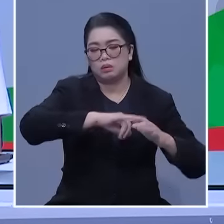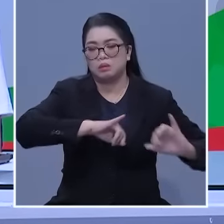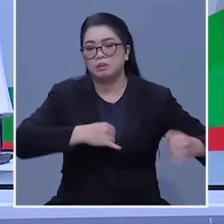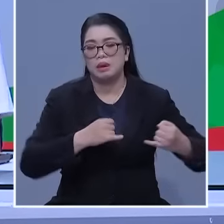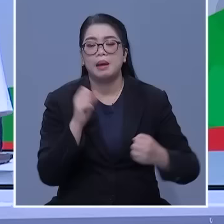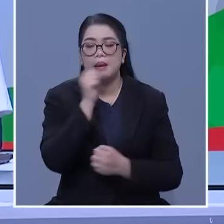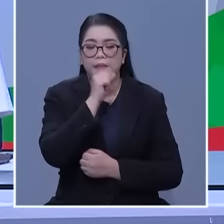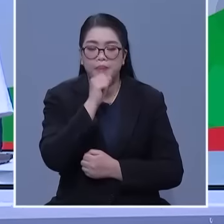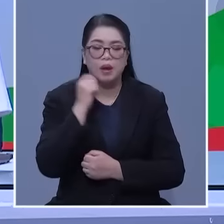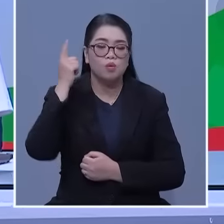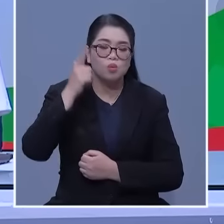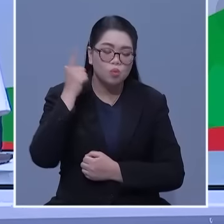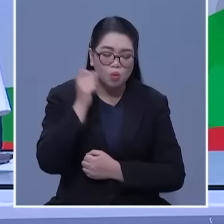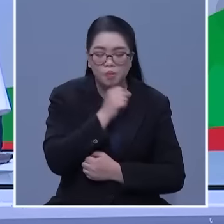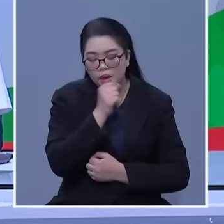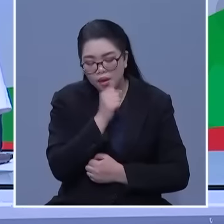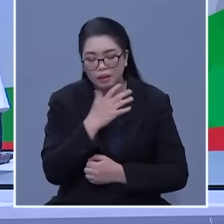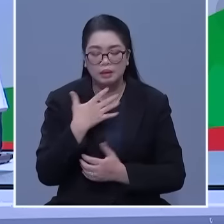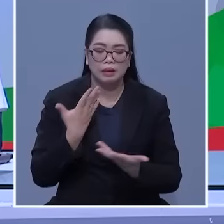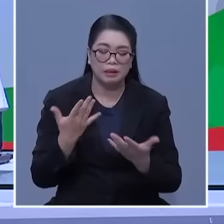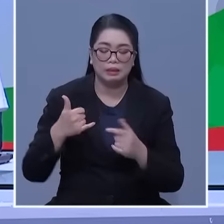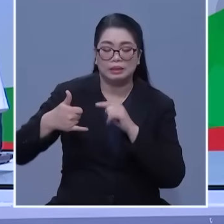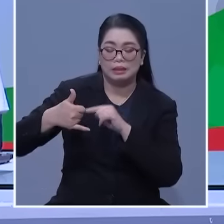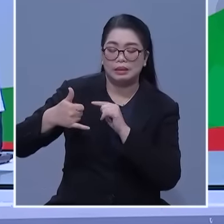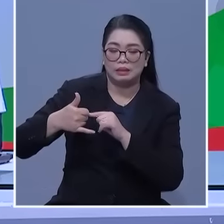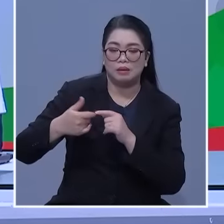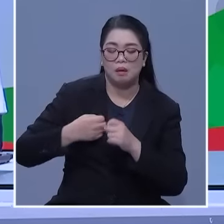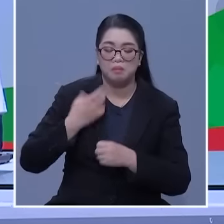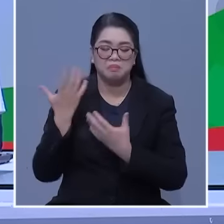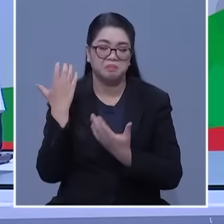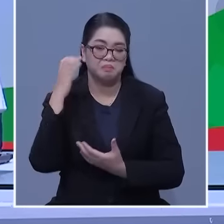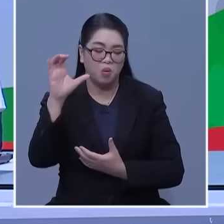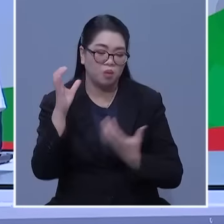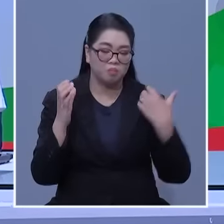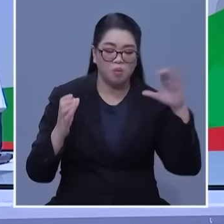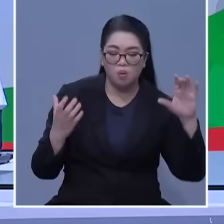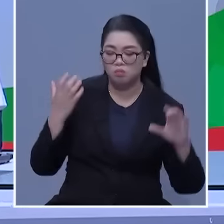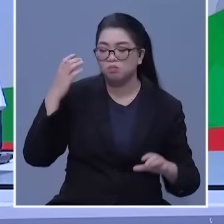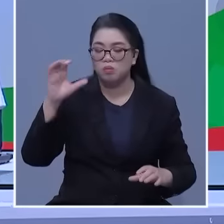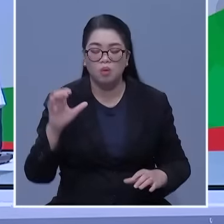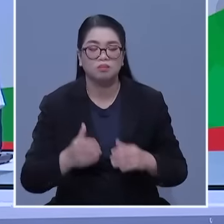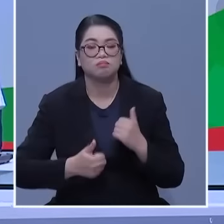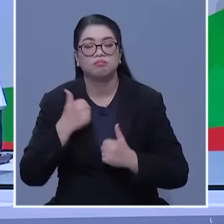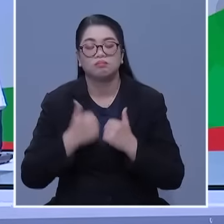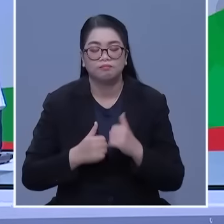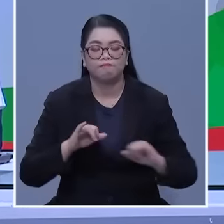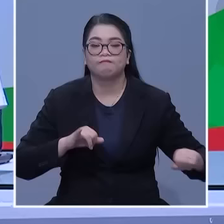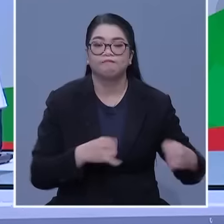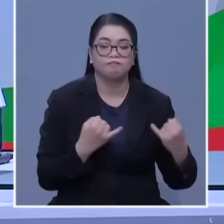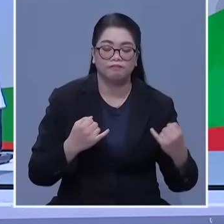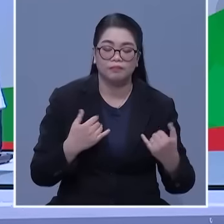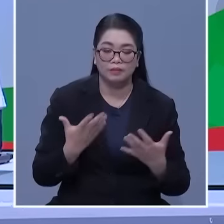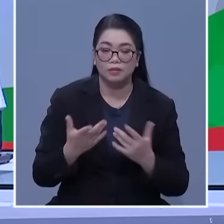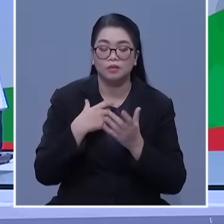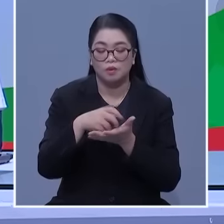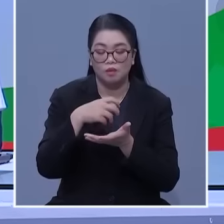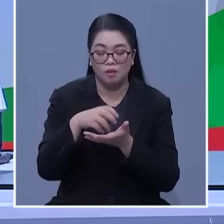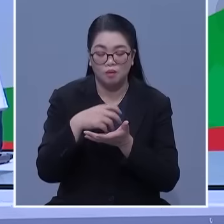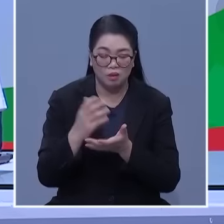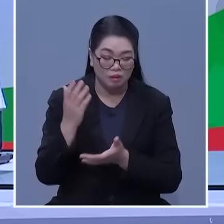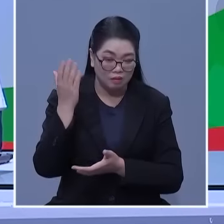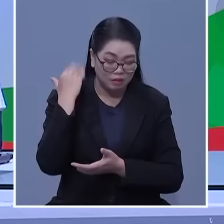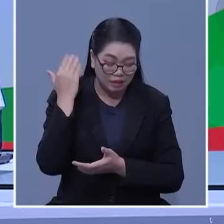ของลุงป้อมแล้วก็ออกมาเคลื่อนไหวซึ่งคุณสามารถเองก็ออกมาเคลื่อนไหวเหมือนกันไม่ได้ลดละล่าสุดเราไปคุยกับอีกหนึ่งอดีตลูกหม้อ